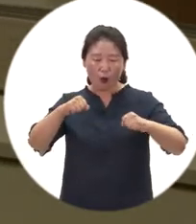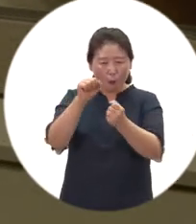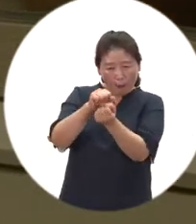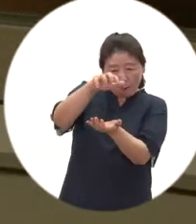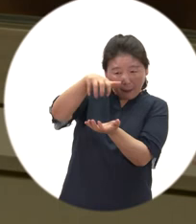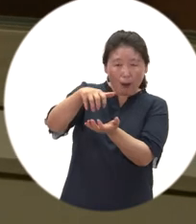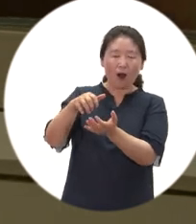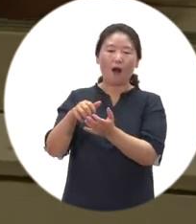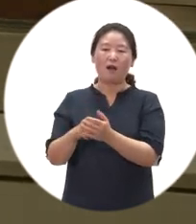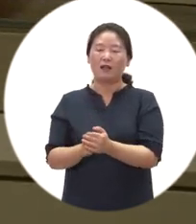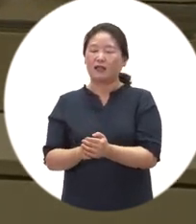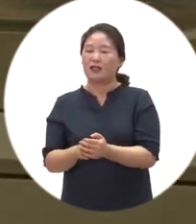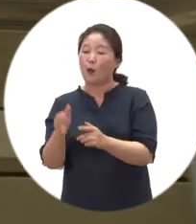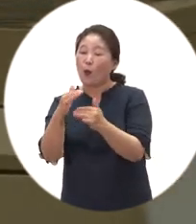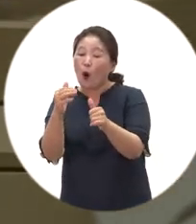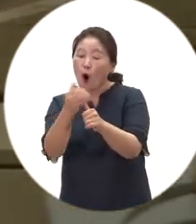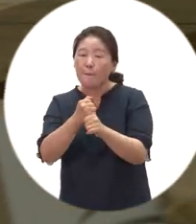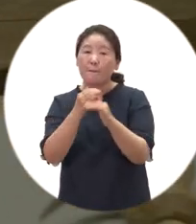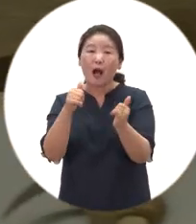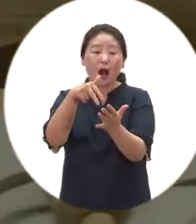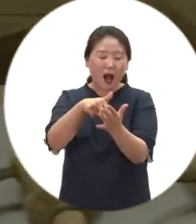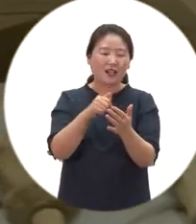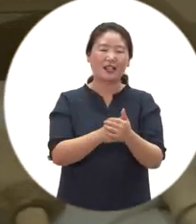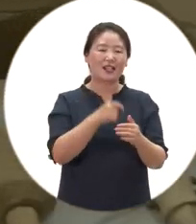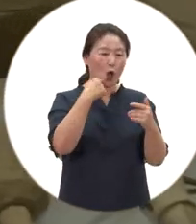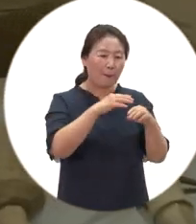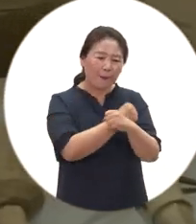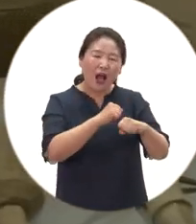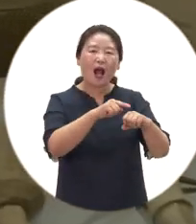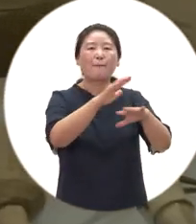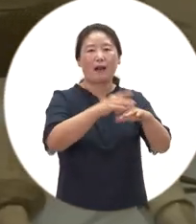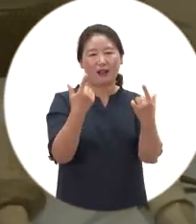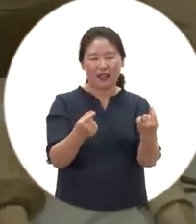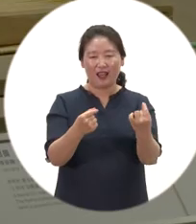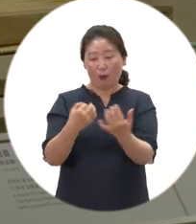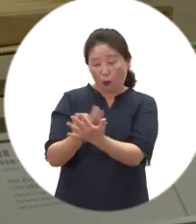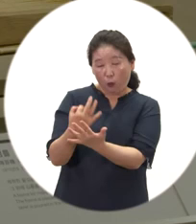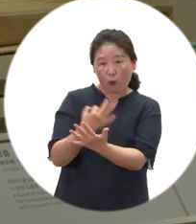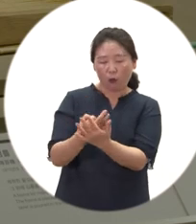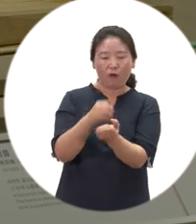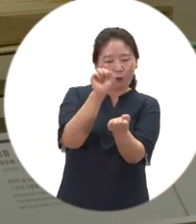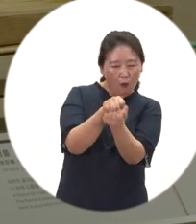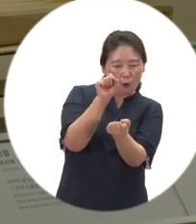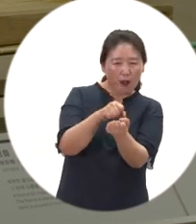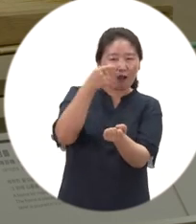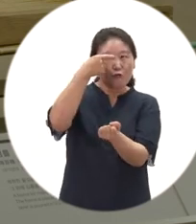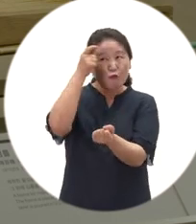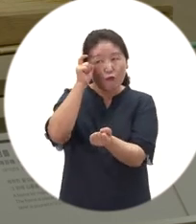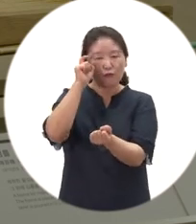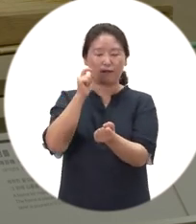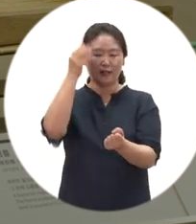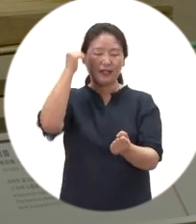마찬가지이기에 어민들은 갯벌을 밭이라고도 부릅니다. 겨울철에 어민들의 주 소득원은 꼬막과 굴채취,